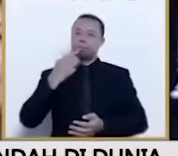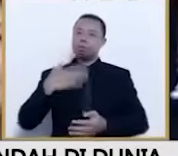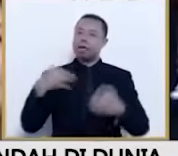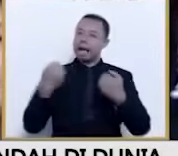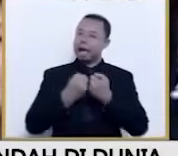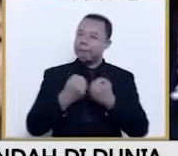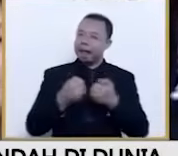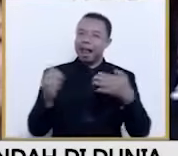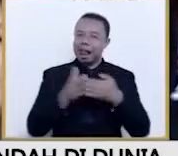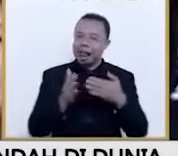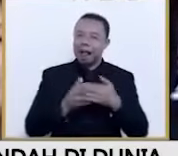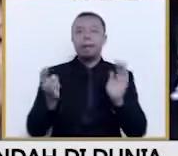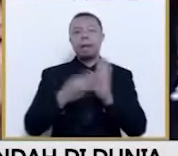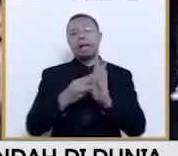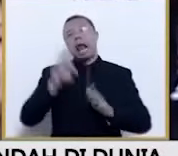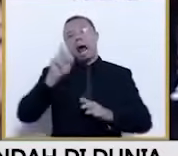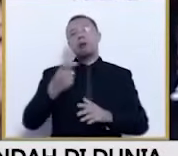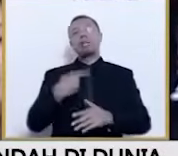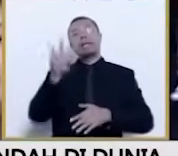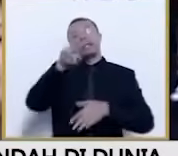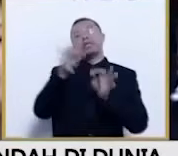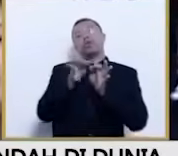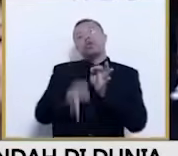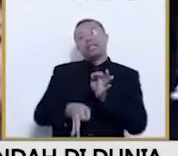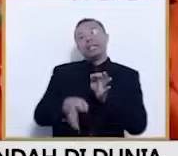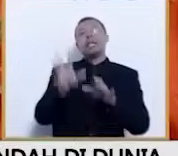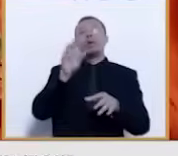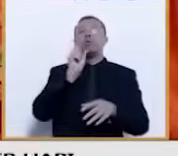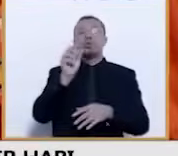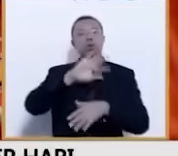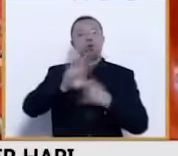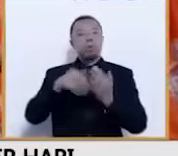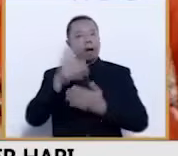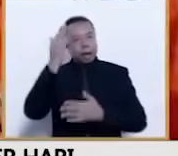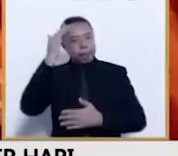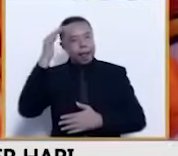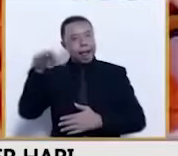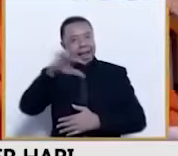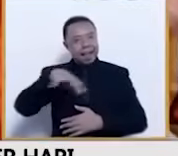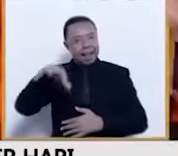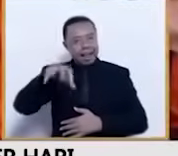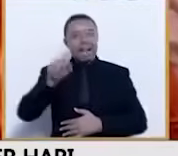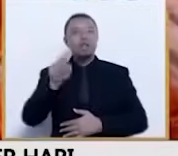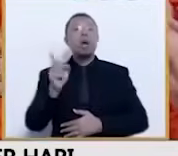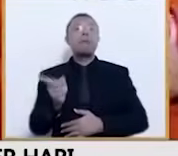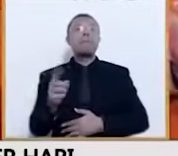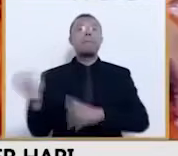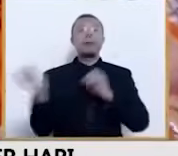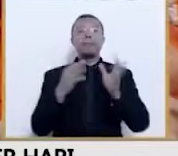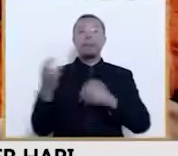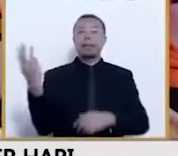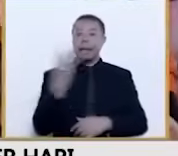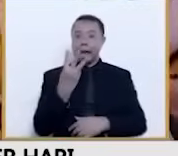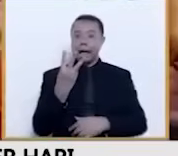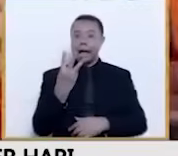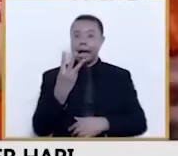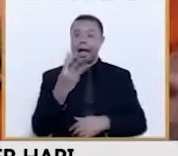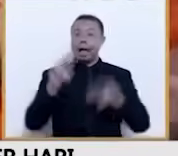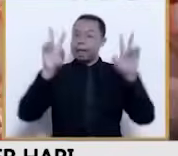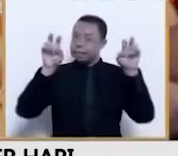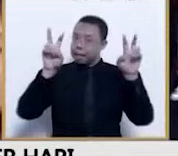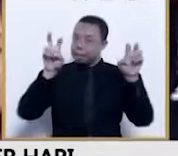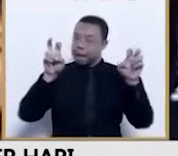tantangan serta persoalan yang harus dihadapi oleh kepala daerah. Oleh karena itu, debat ketiga ini dengan